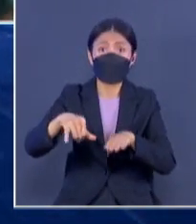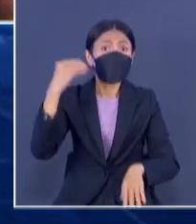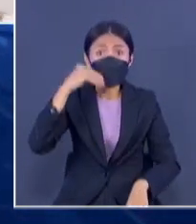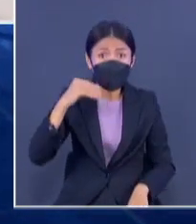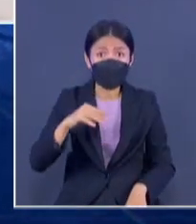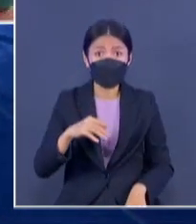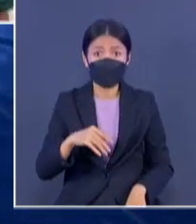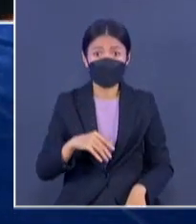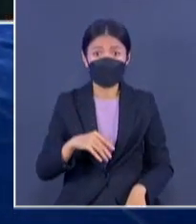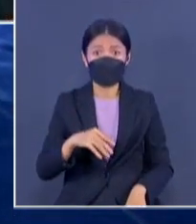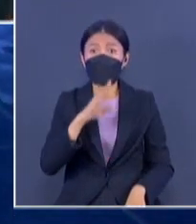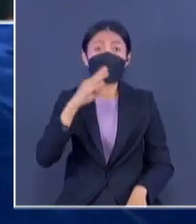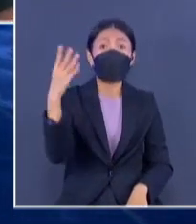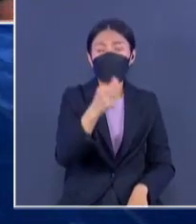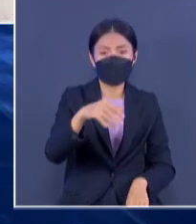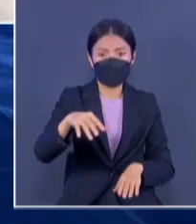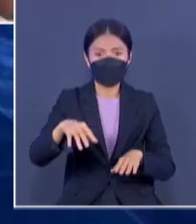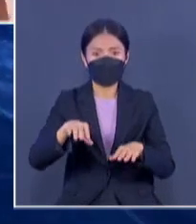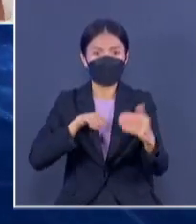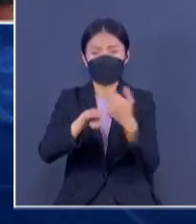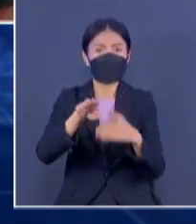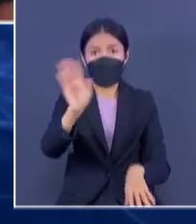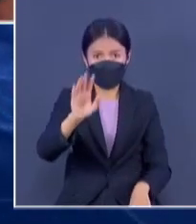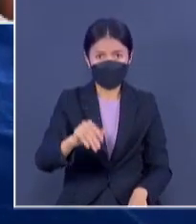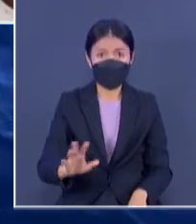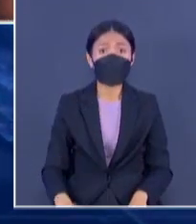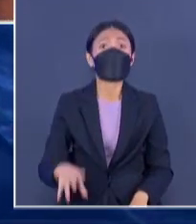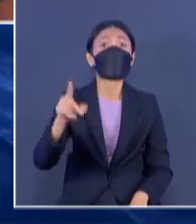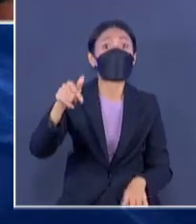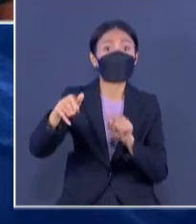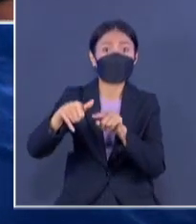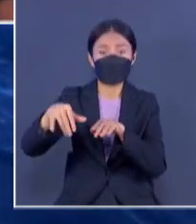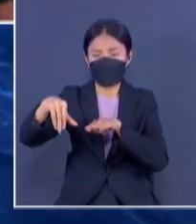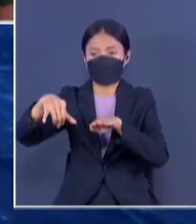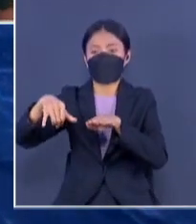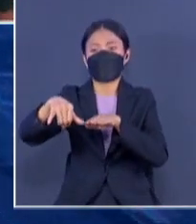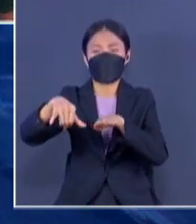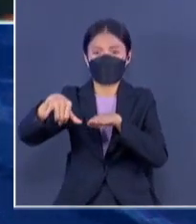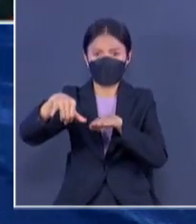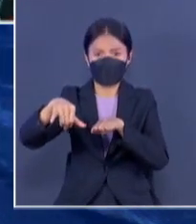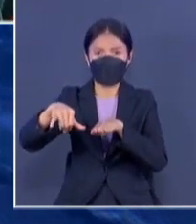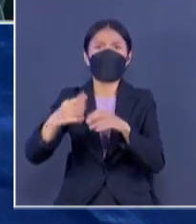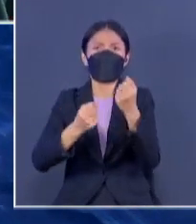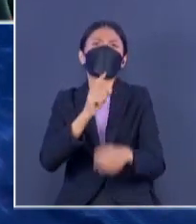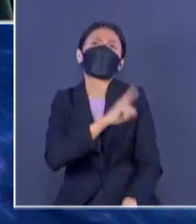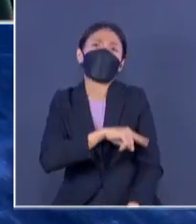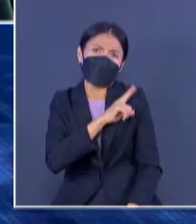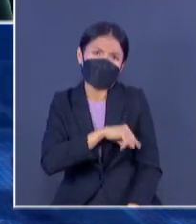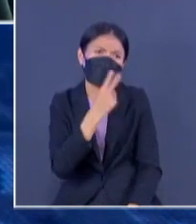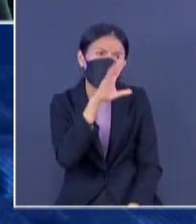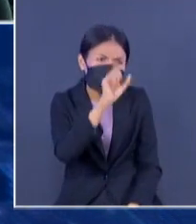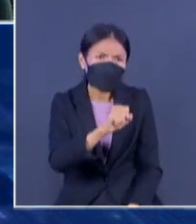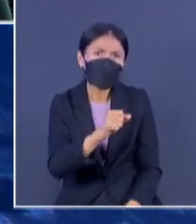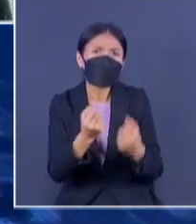าวิ่งเร็วมันจะกระโดดข้างๆ ส ี อะไรครับพ ี่สีตั้มแต้มสีน้ำตาลตามในคลิป ไม่ใช่ครับพี่รถอะทีนี ้อ๋อรถสีขาวด้วยมั้งสีขาวว่าเห็นสังเกต รถเ